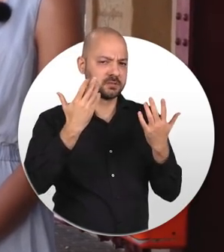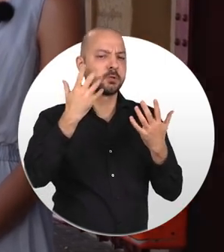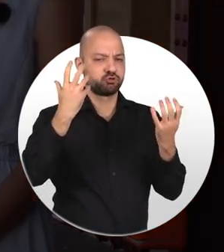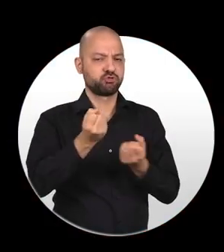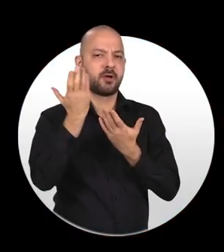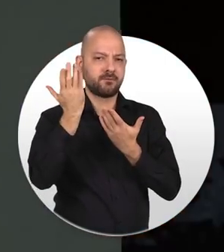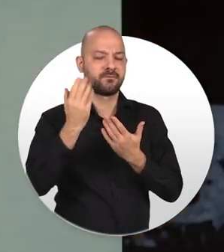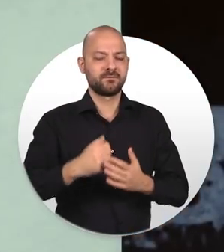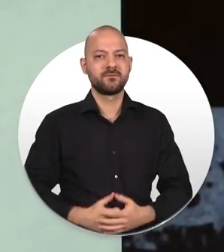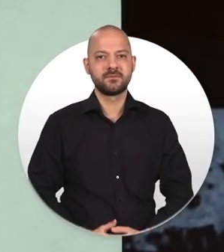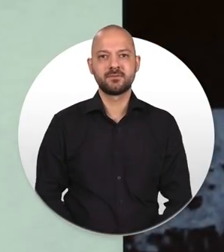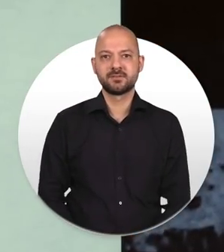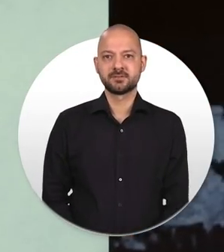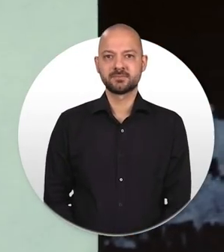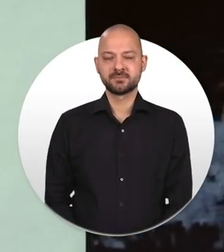das.